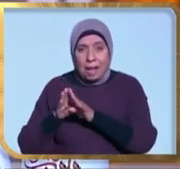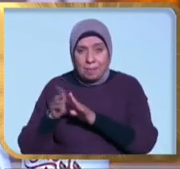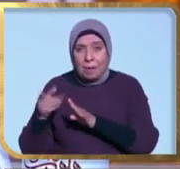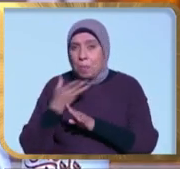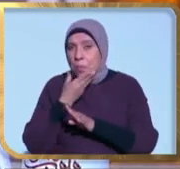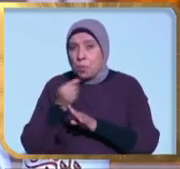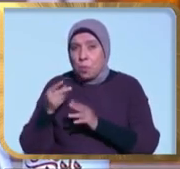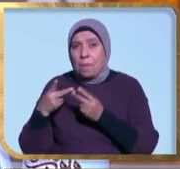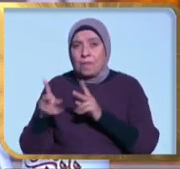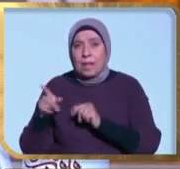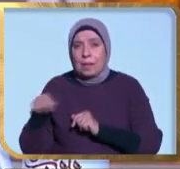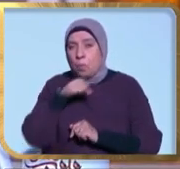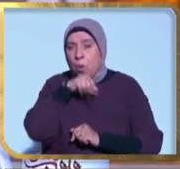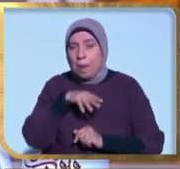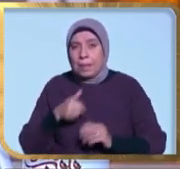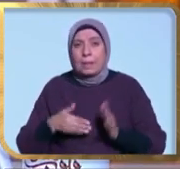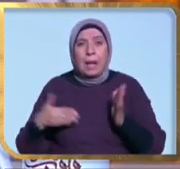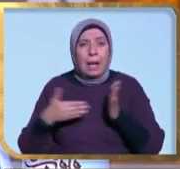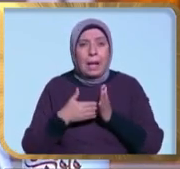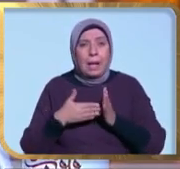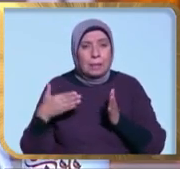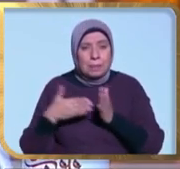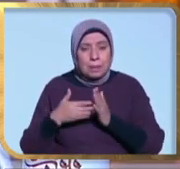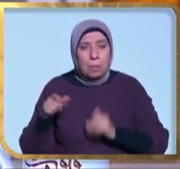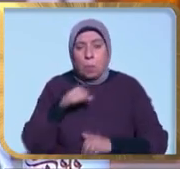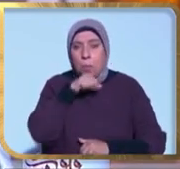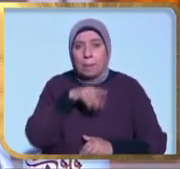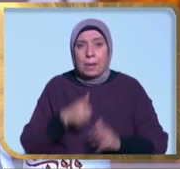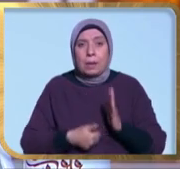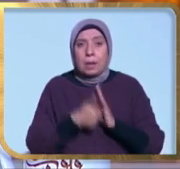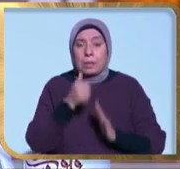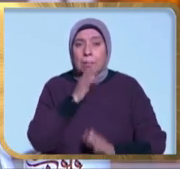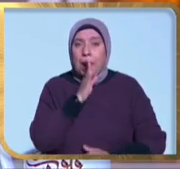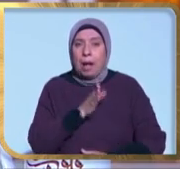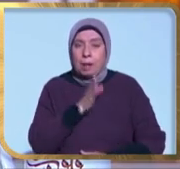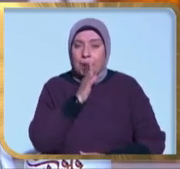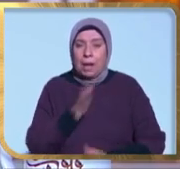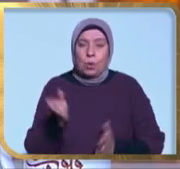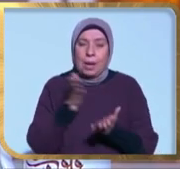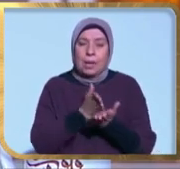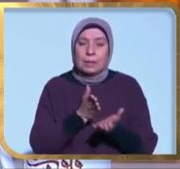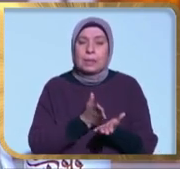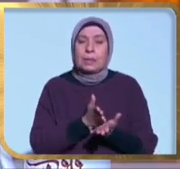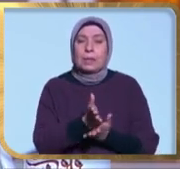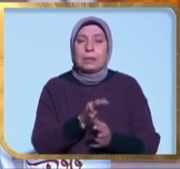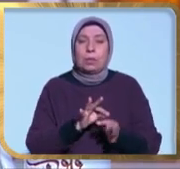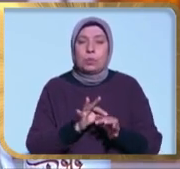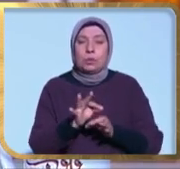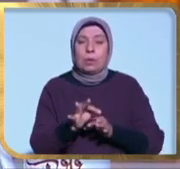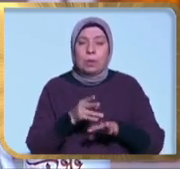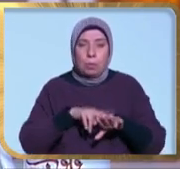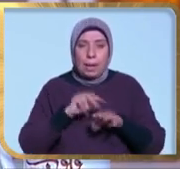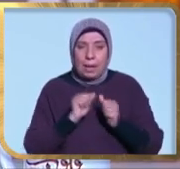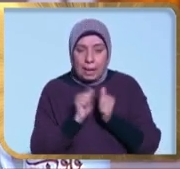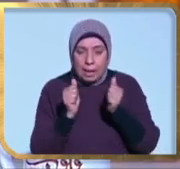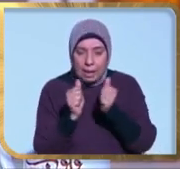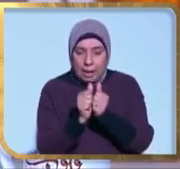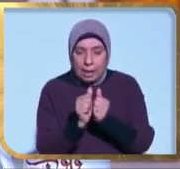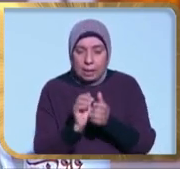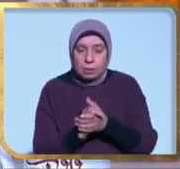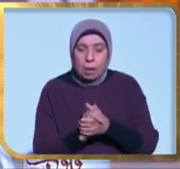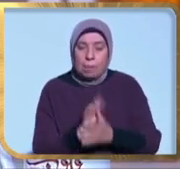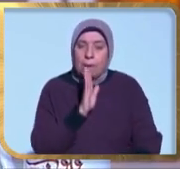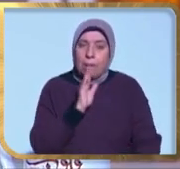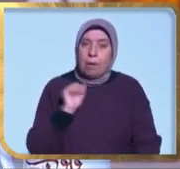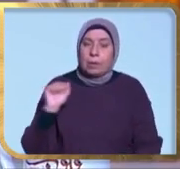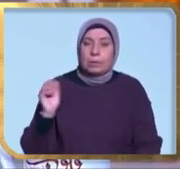والخاتم لما سبق ناصر الحق بالحق والهادي الى صراطك المستقيم وعلى اله وصحبه حق